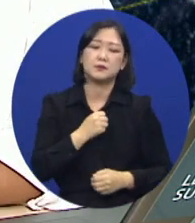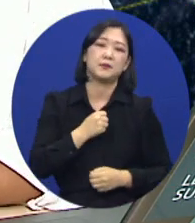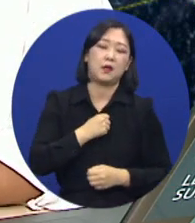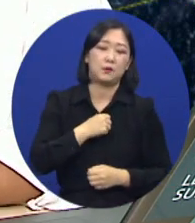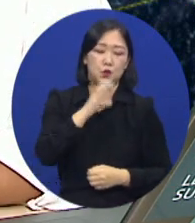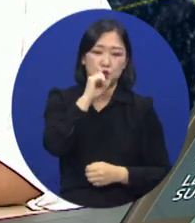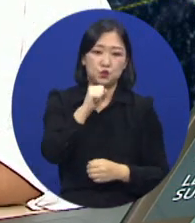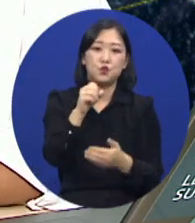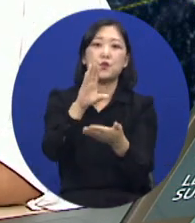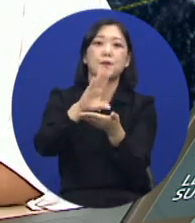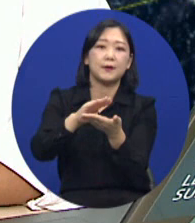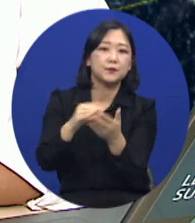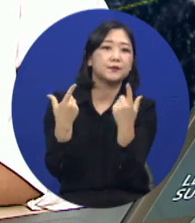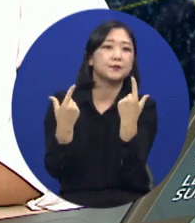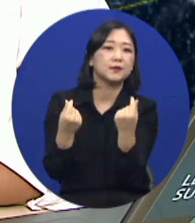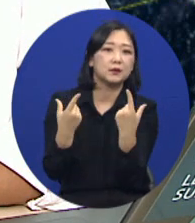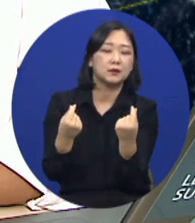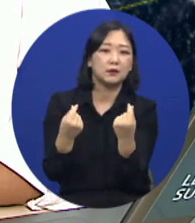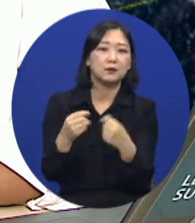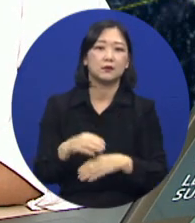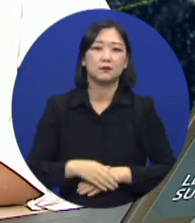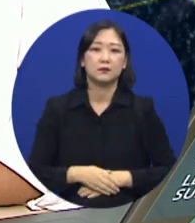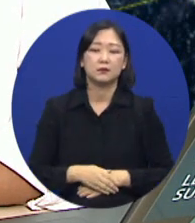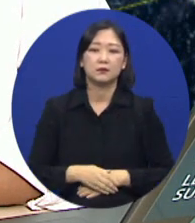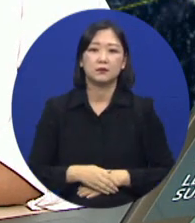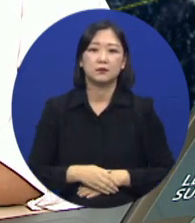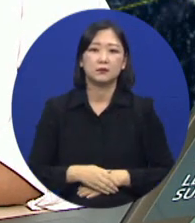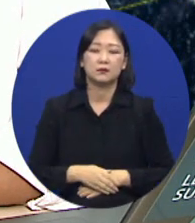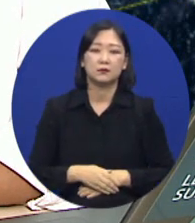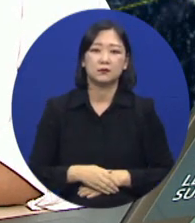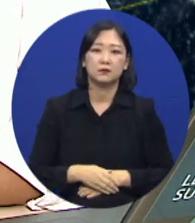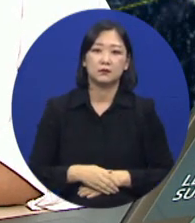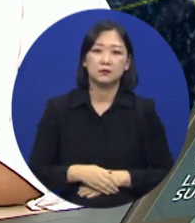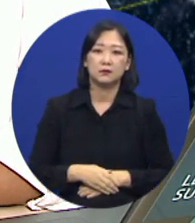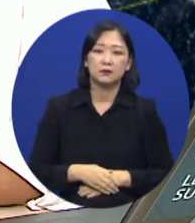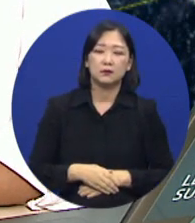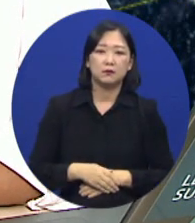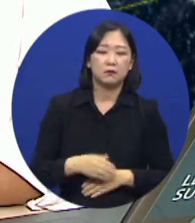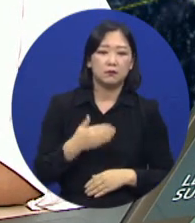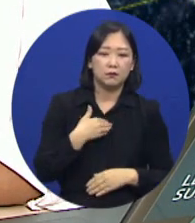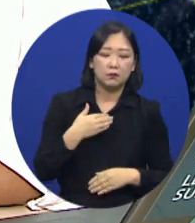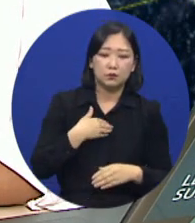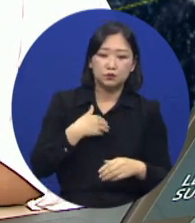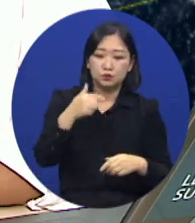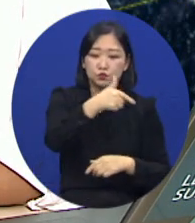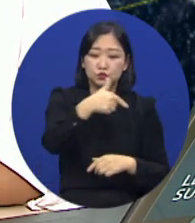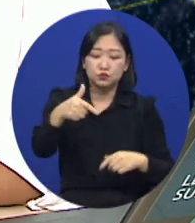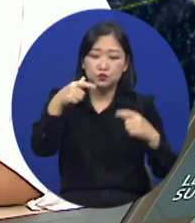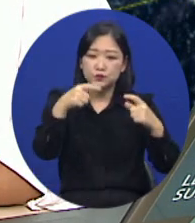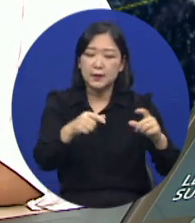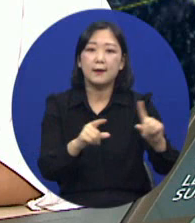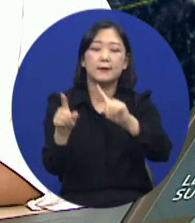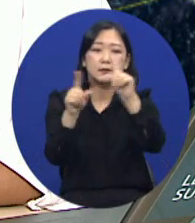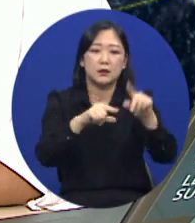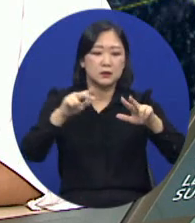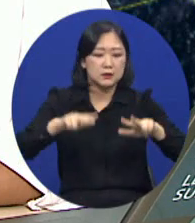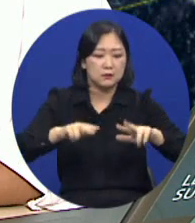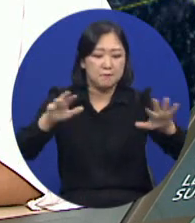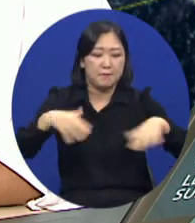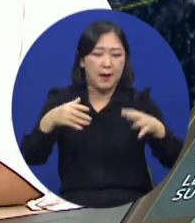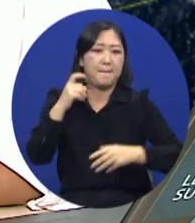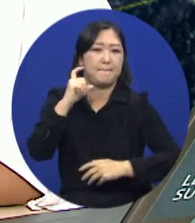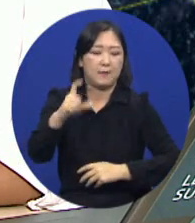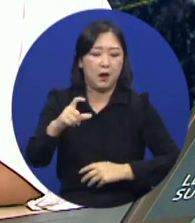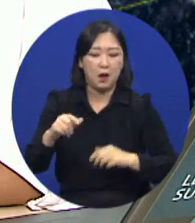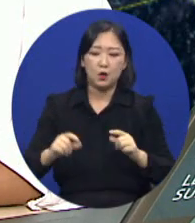좋은 방송이네요. 네. 이렇게 또 그리고 러벤프리 부부님께서는 저는 구좌 쪽 동쪽 사는데 지금 바람이 엄청